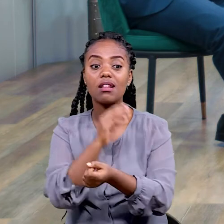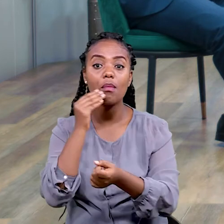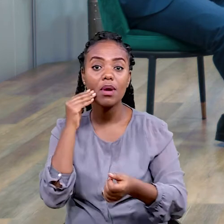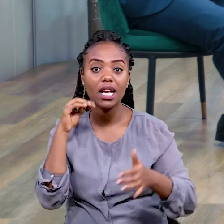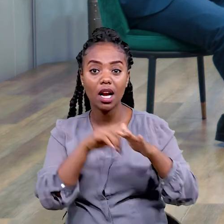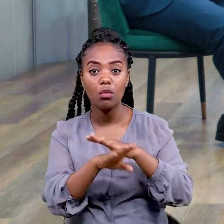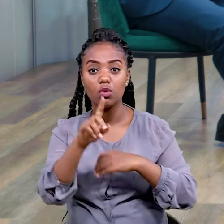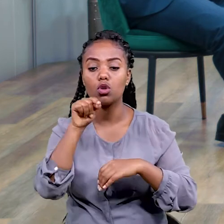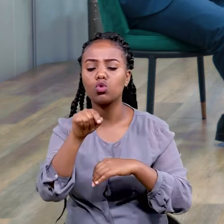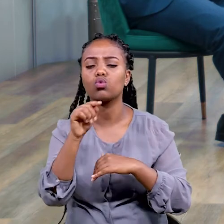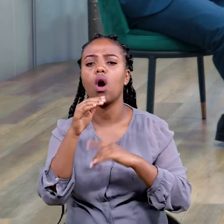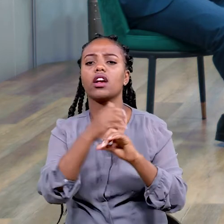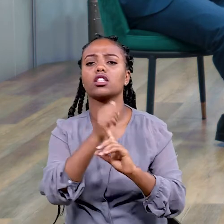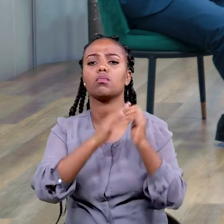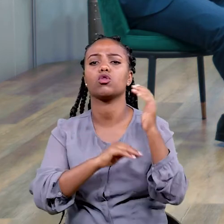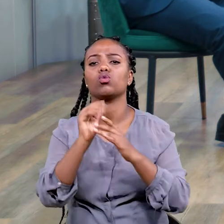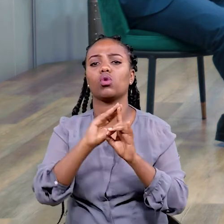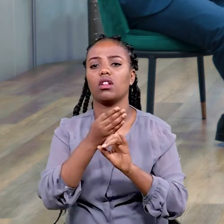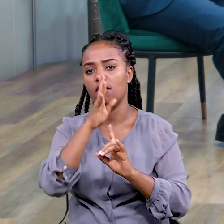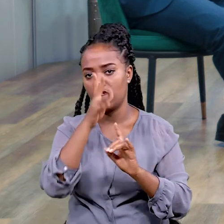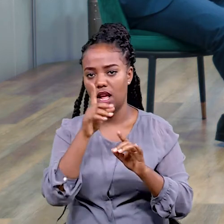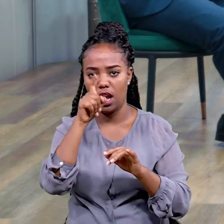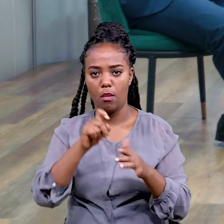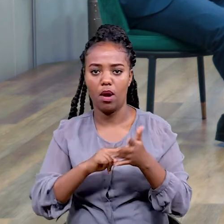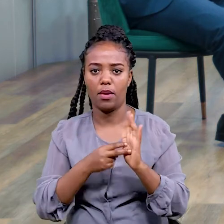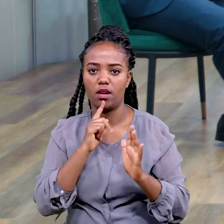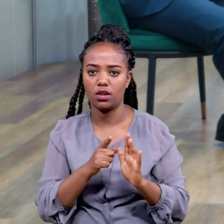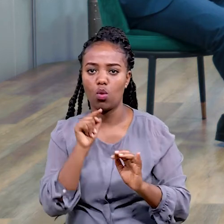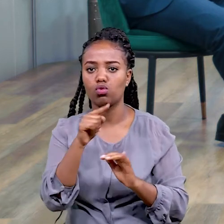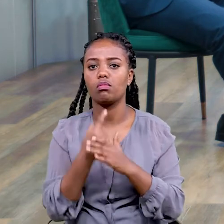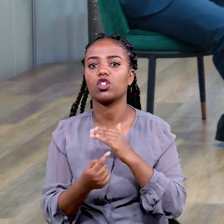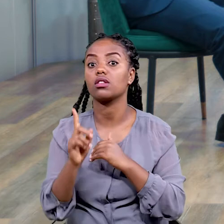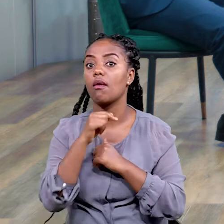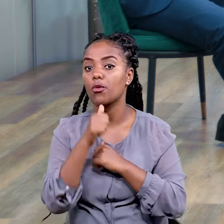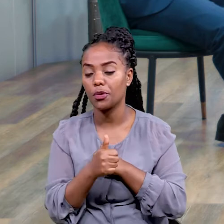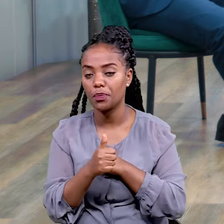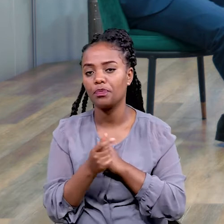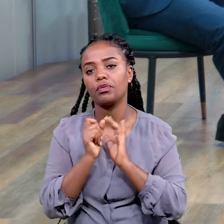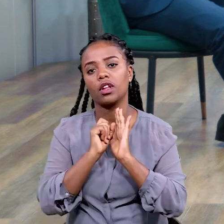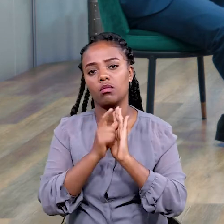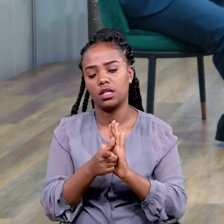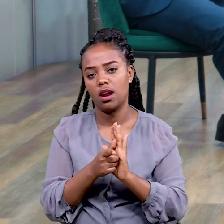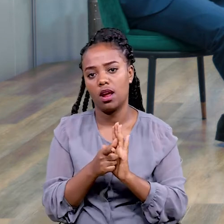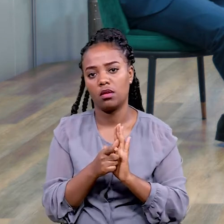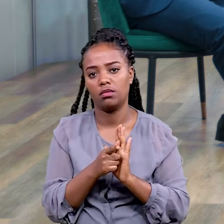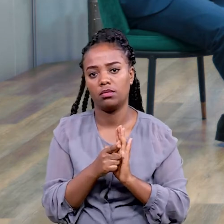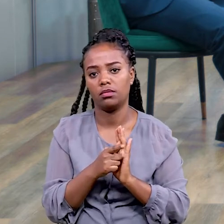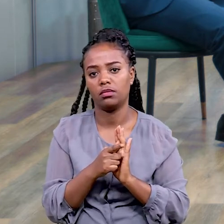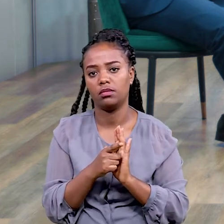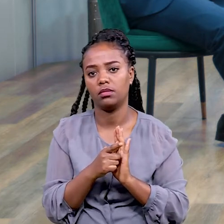ለነሱ አያያዝ ምቹ የሆነ ሁኔታ ሊፈጠር ይገባል ማለት ነው። ይሄ ብቻ አይደለም። ለምሳሌ